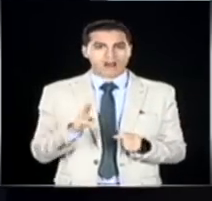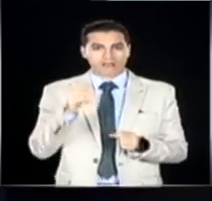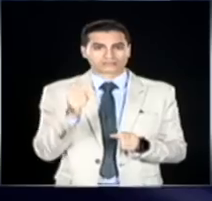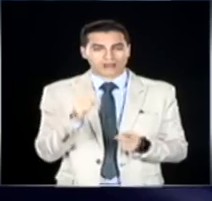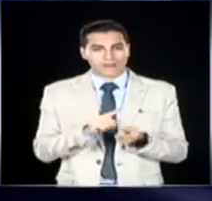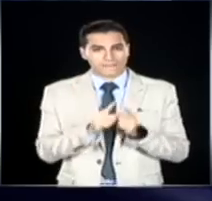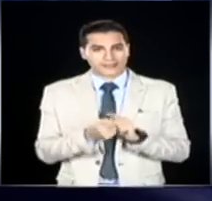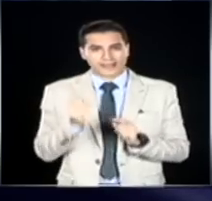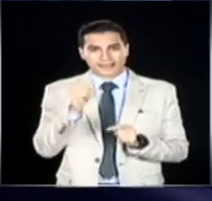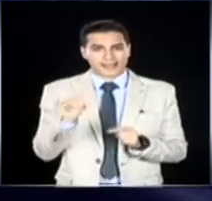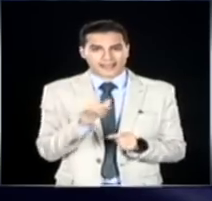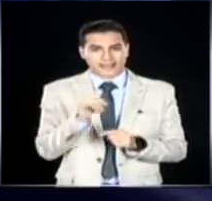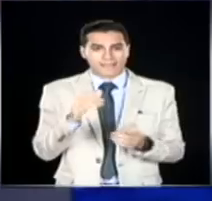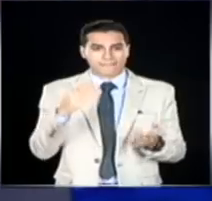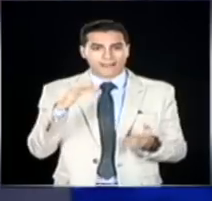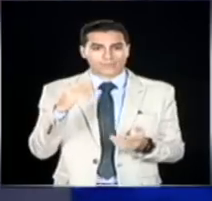ندى